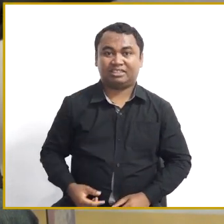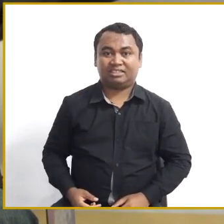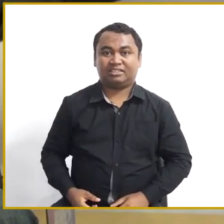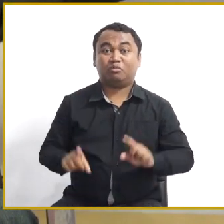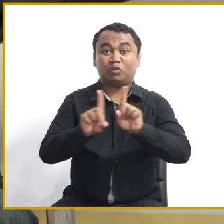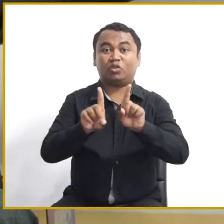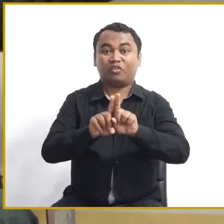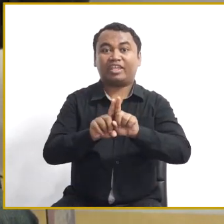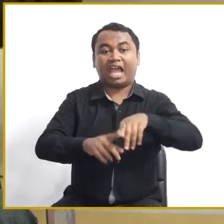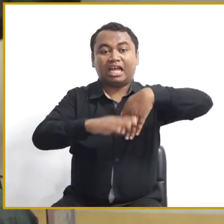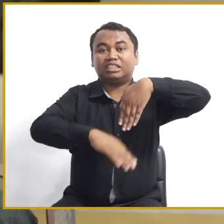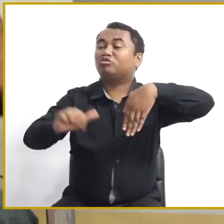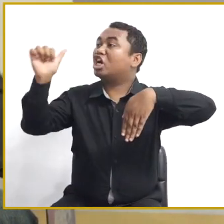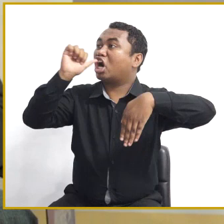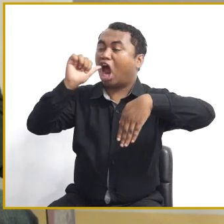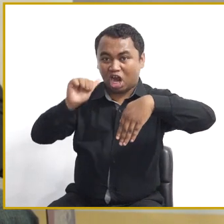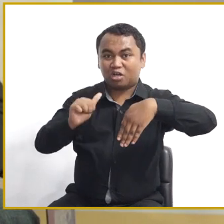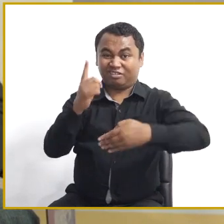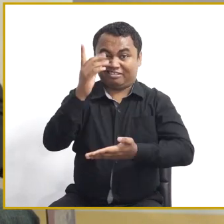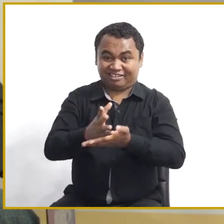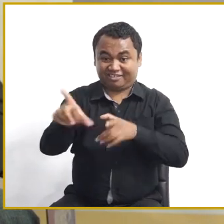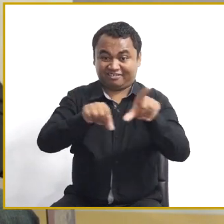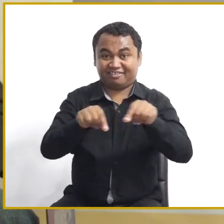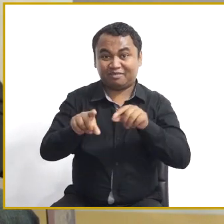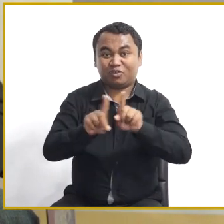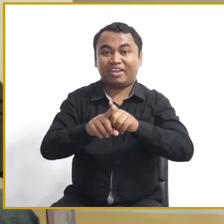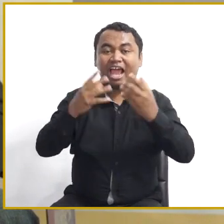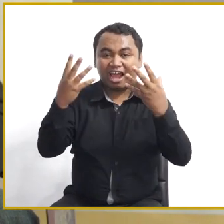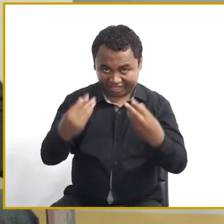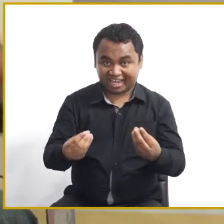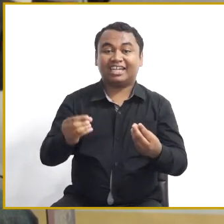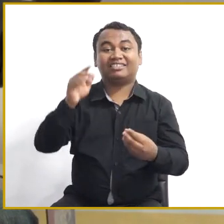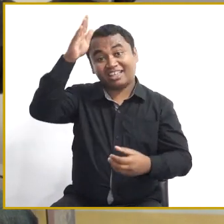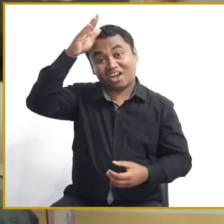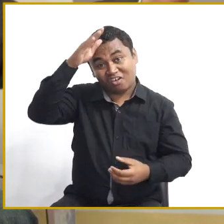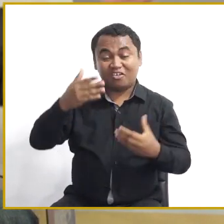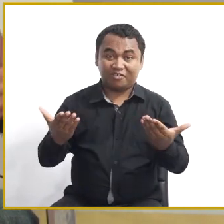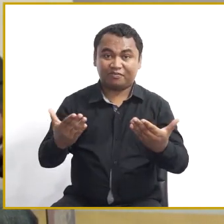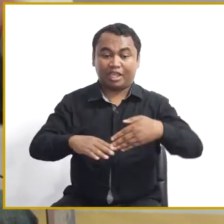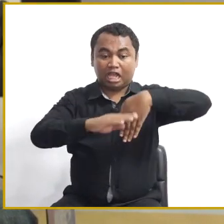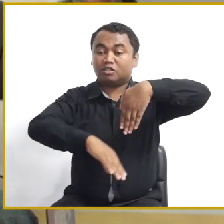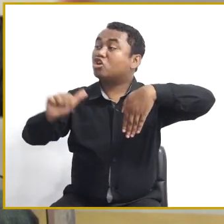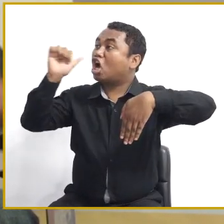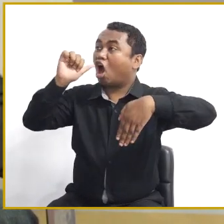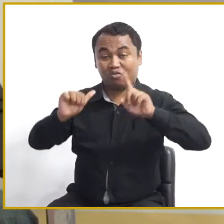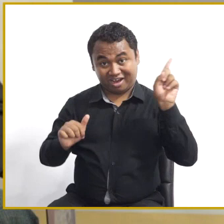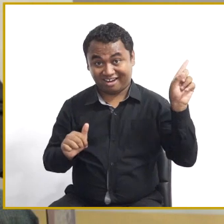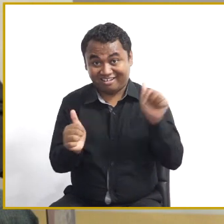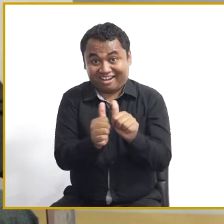atsimondrano zany mifidy indray mandeha dia efa resange atsirahana ray manontolo e atsimondrano fotsiny mandreso